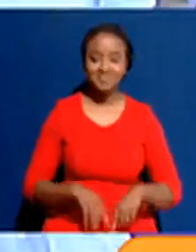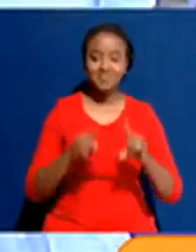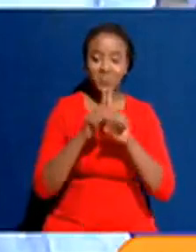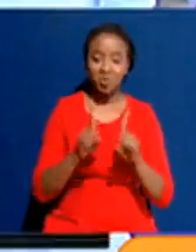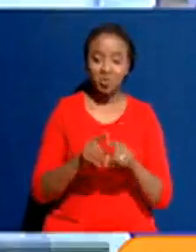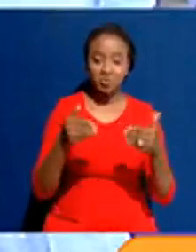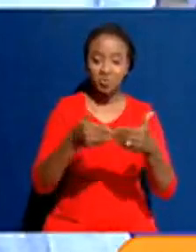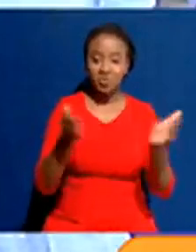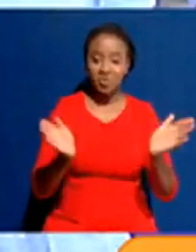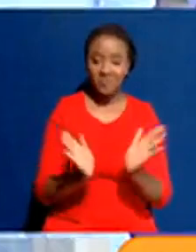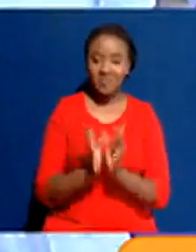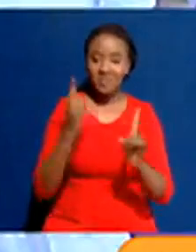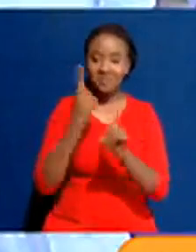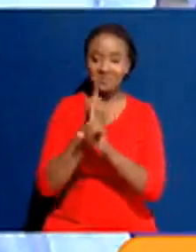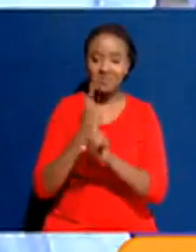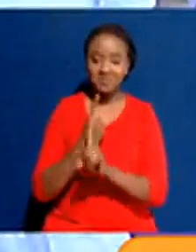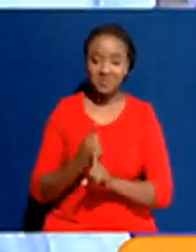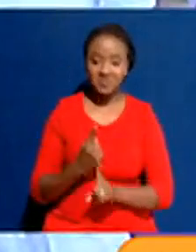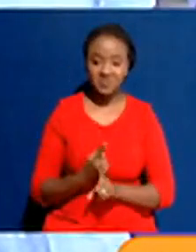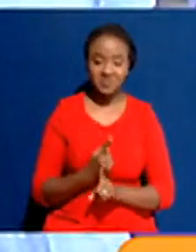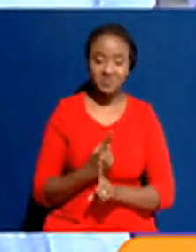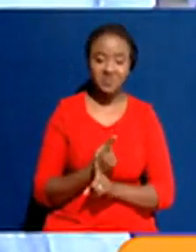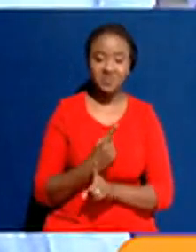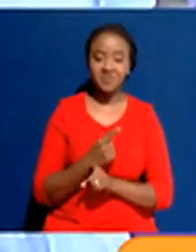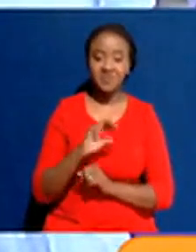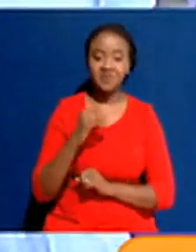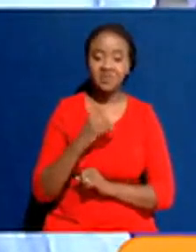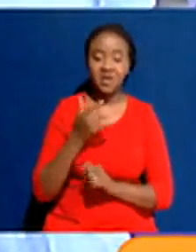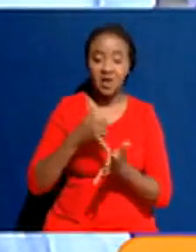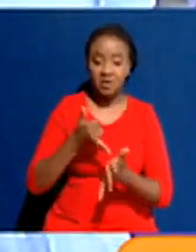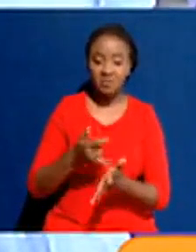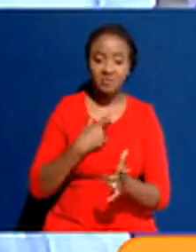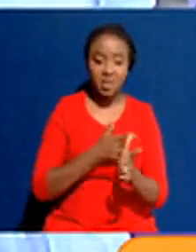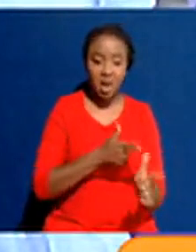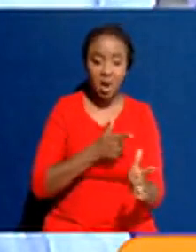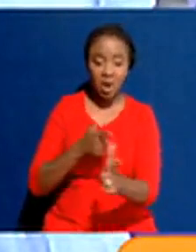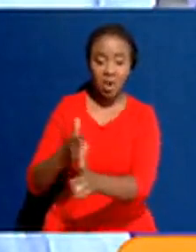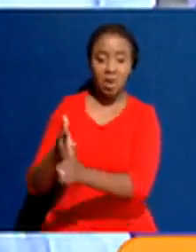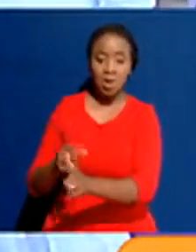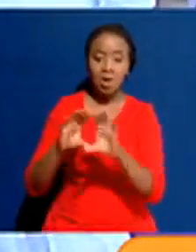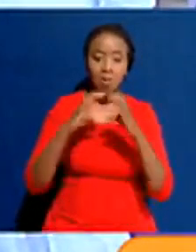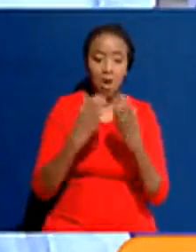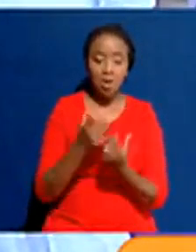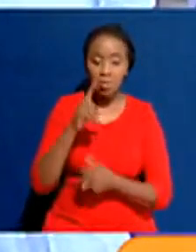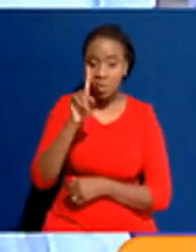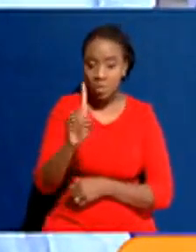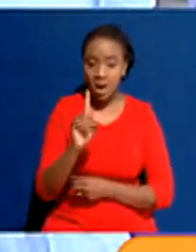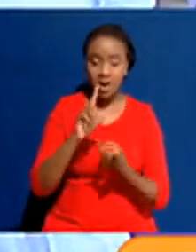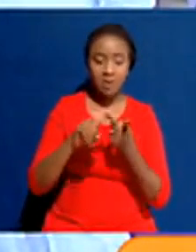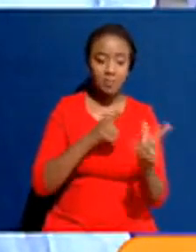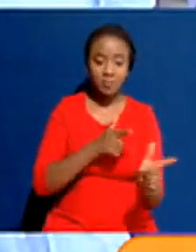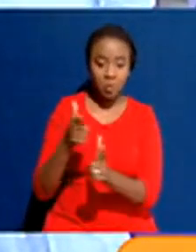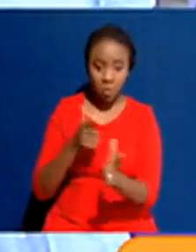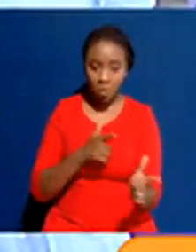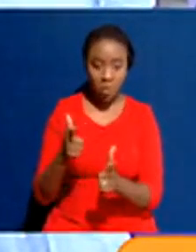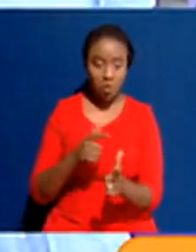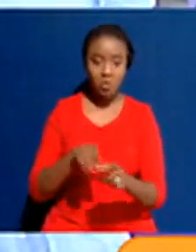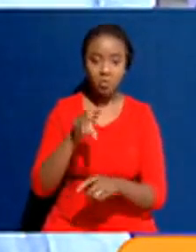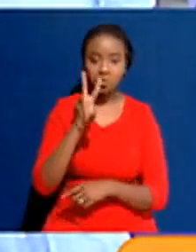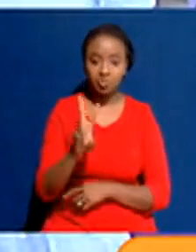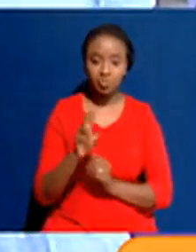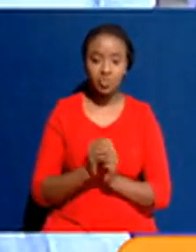Familia za mashujaa wa vita vya kwanza na vya pili vya dunia zinataka serikali ya Uingereza kuwapa fidia. Baadhi ya mashujaa walioshiriki